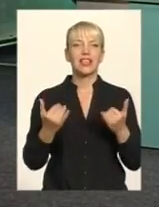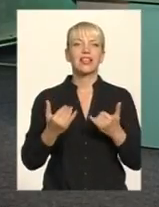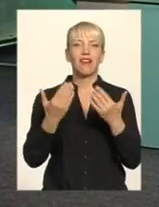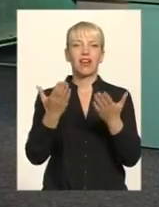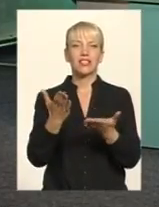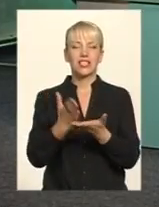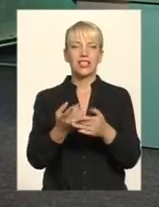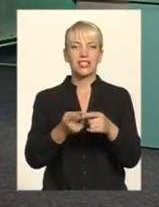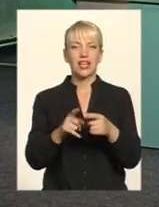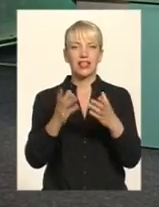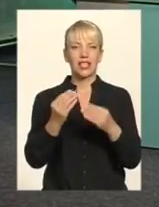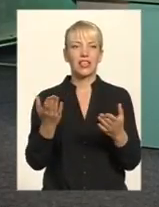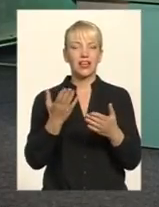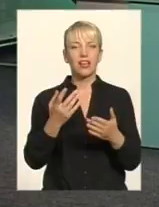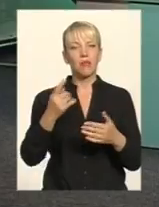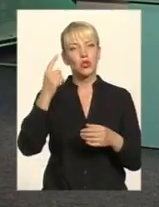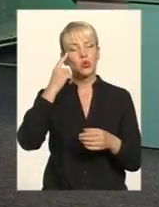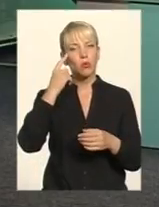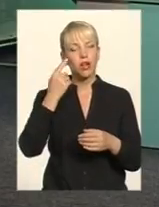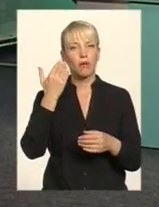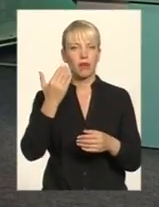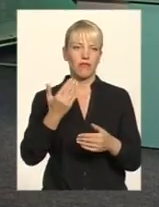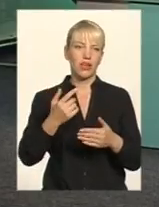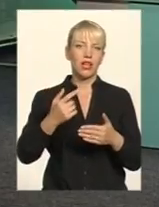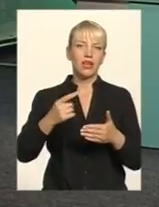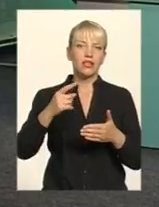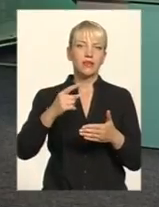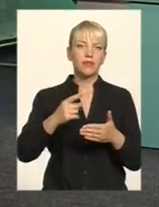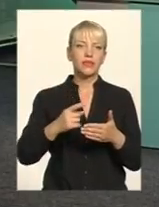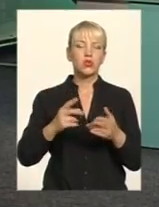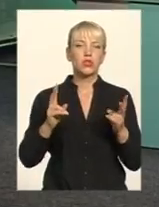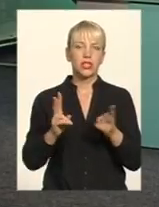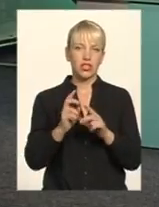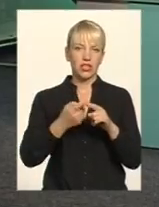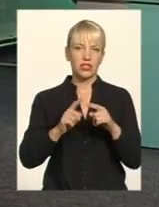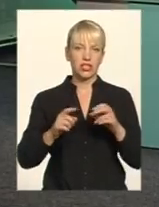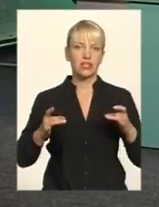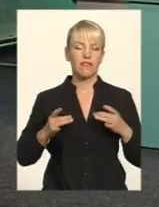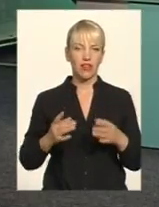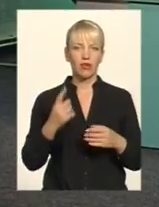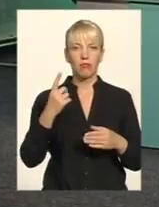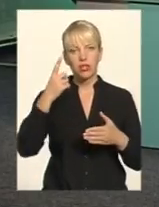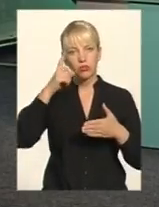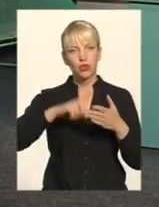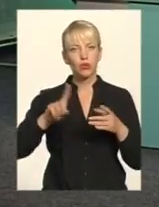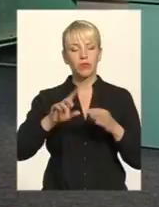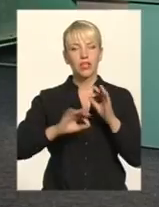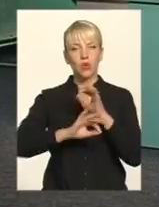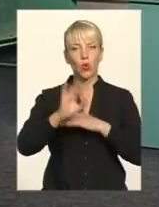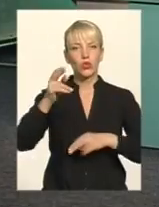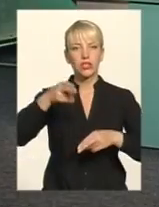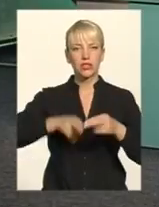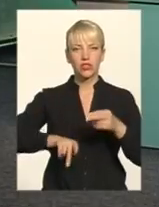думками, сподіваннями його зустрічаєте, що хочете сказати нашим мешканцям? Ну, перше сподівання – це те, щоб на Сході закінчилася